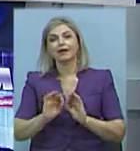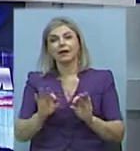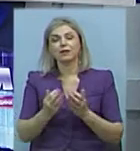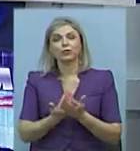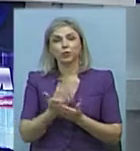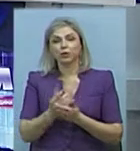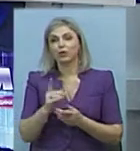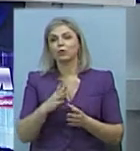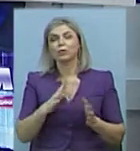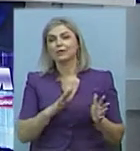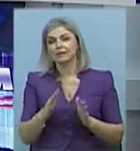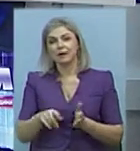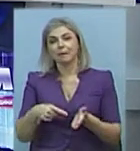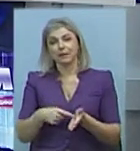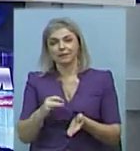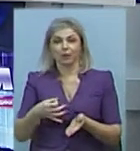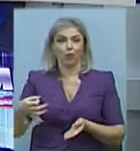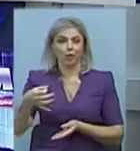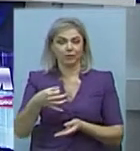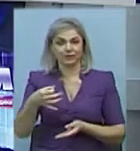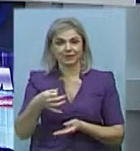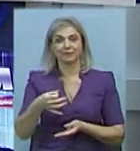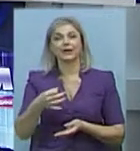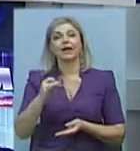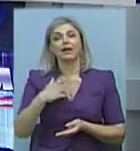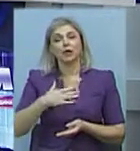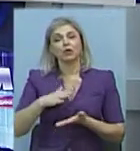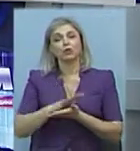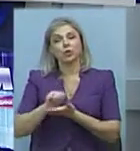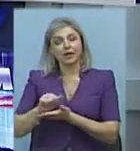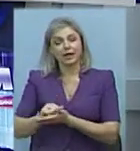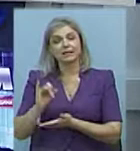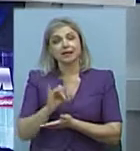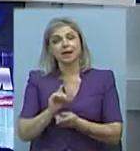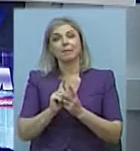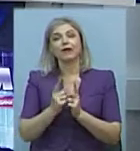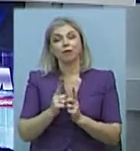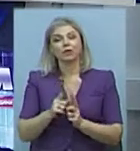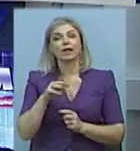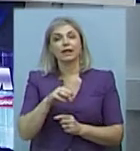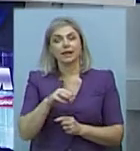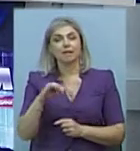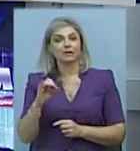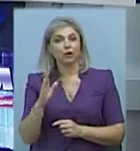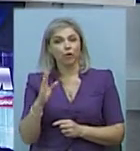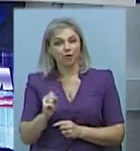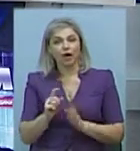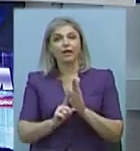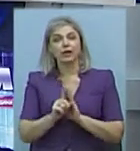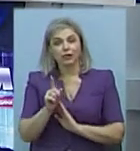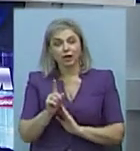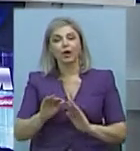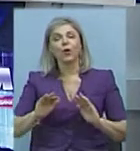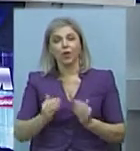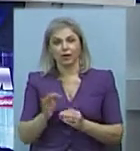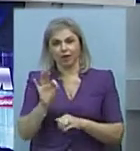сталися сьогодні у місті та області. Я Вікторія Андрушків. Разом зі мною працює Тетяна Мисникова. На початку коротко